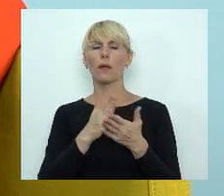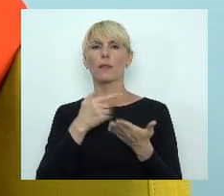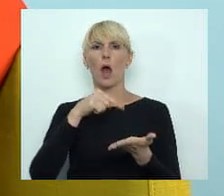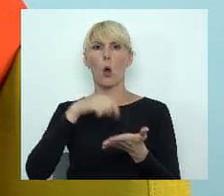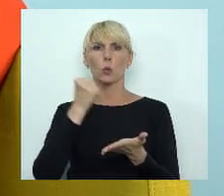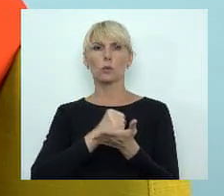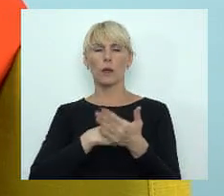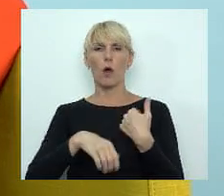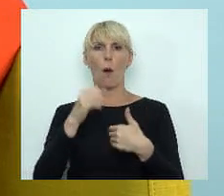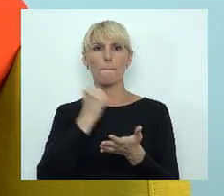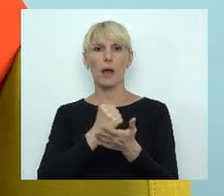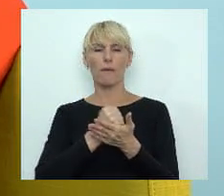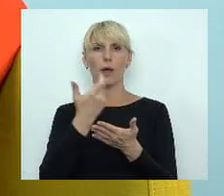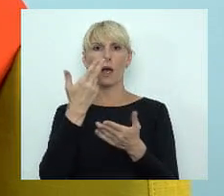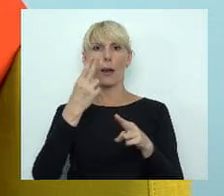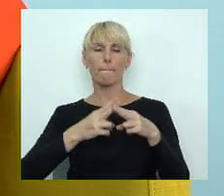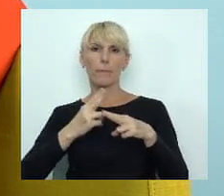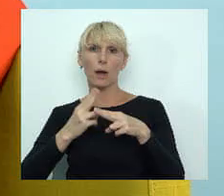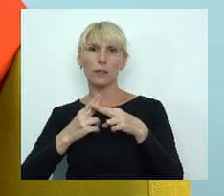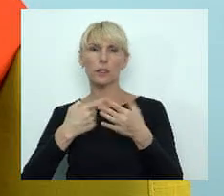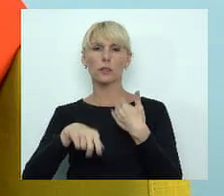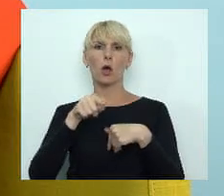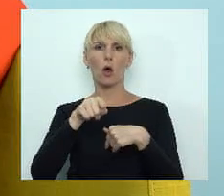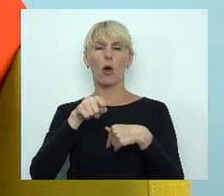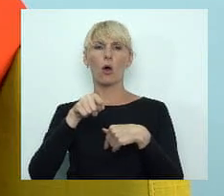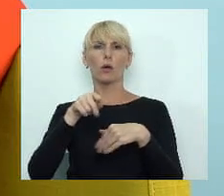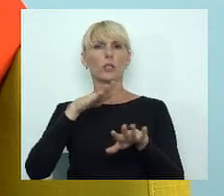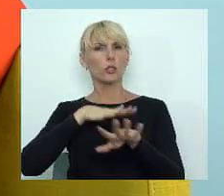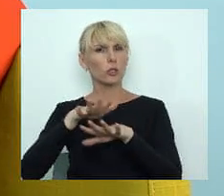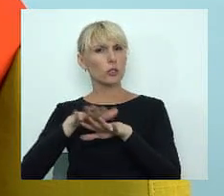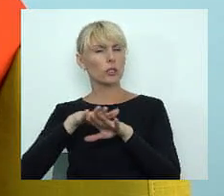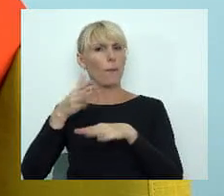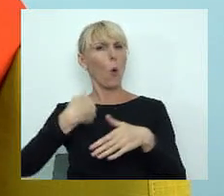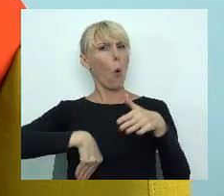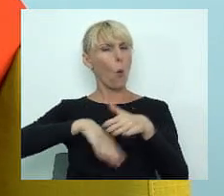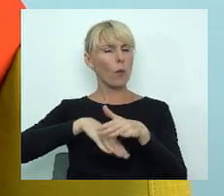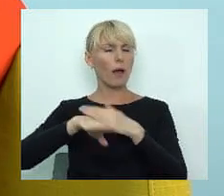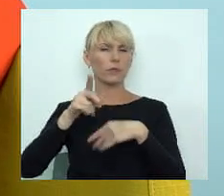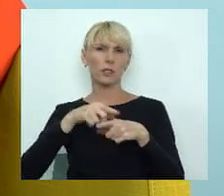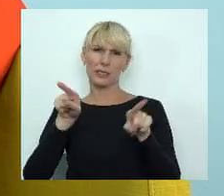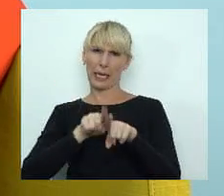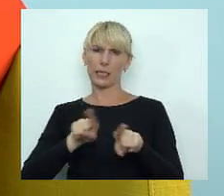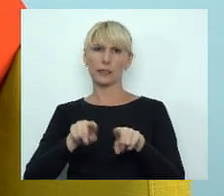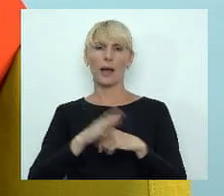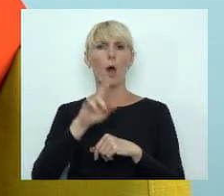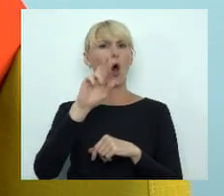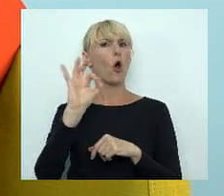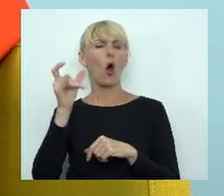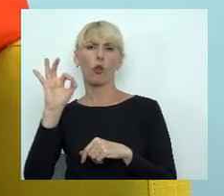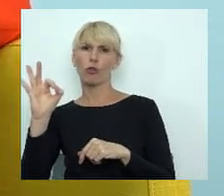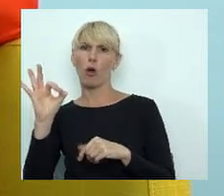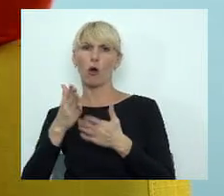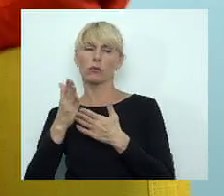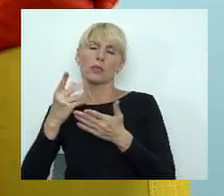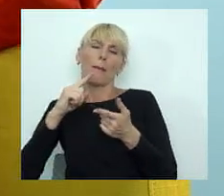pacjenta ten system upoważnień jest dokładnie taki sam. W związku z tym to wcale nie wygląda tak, że RODO spowodowało, że w tej chwili